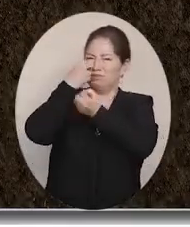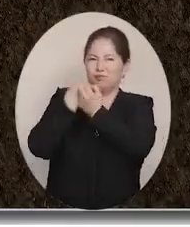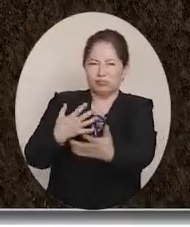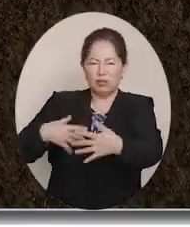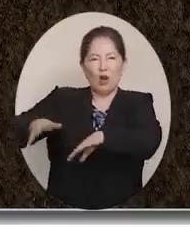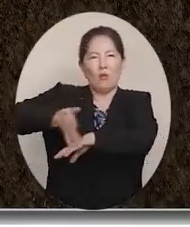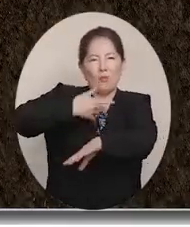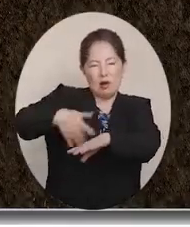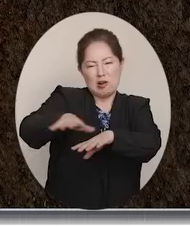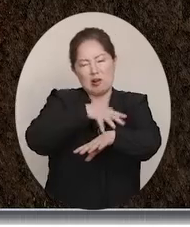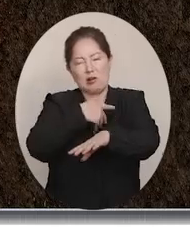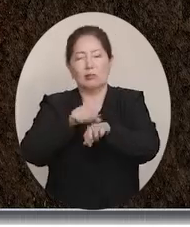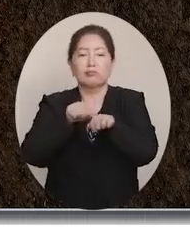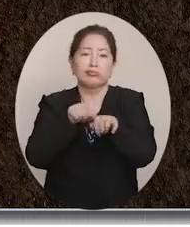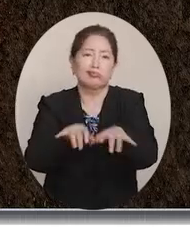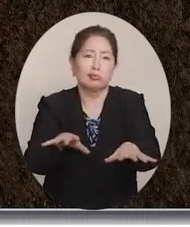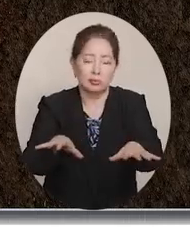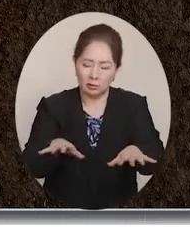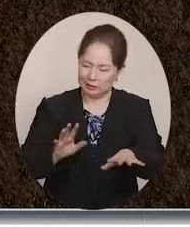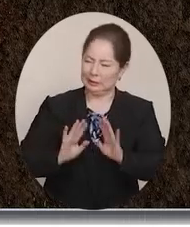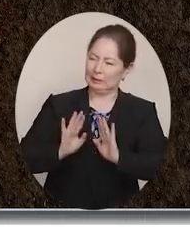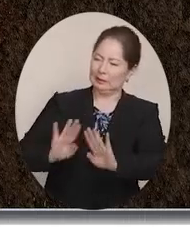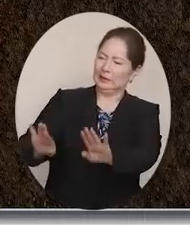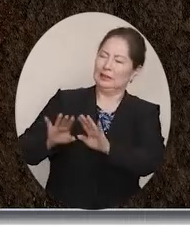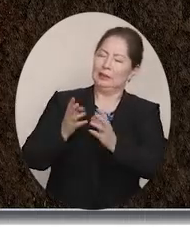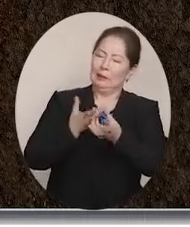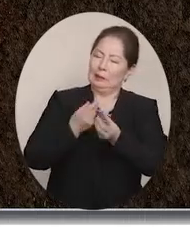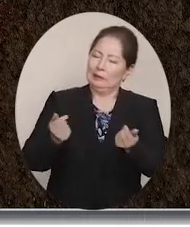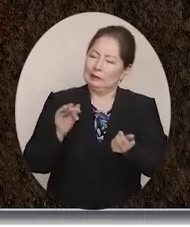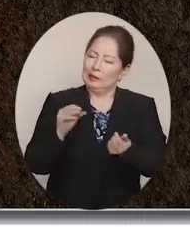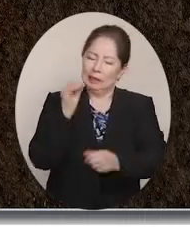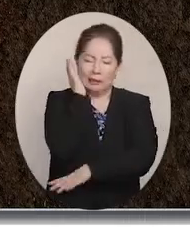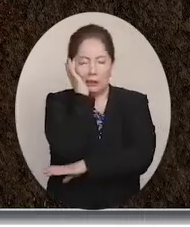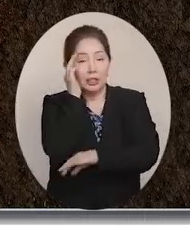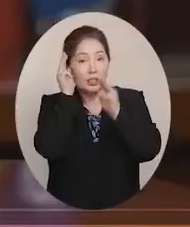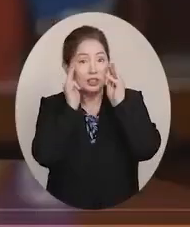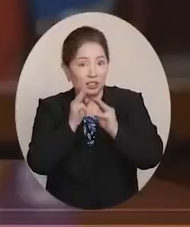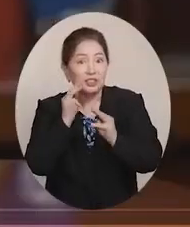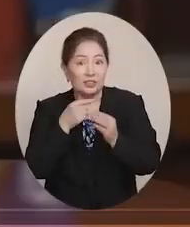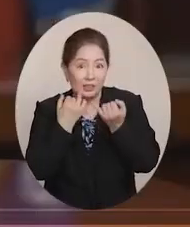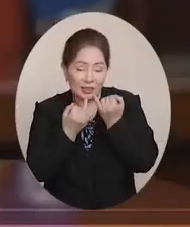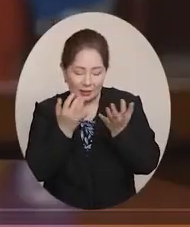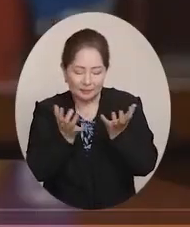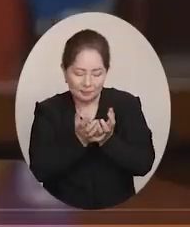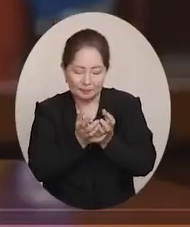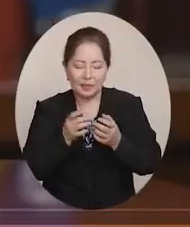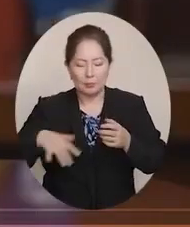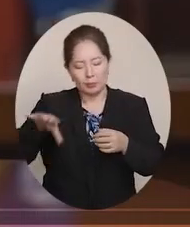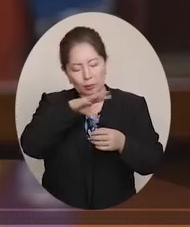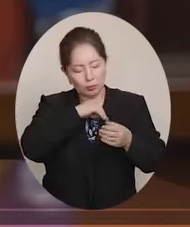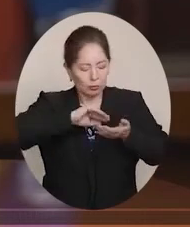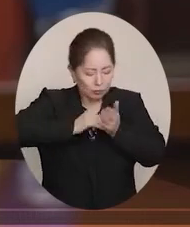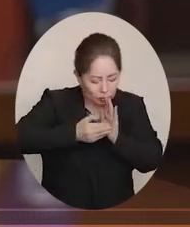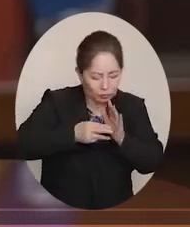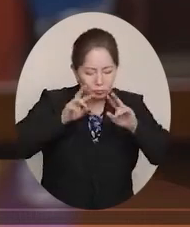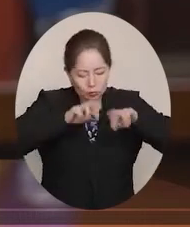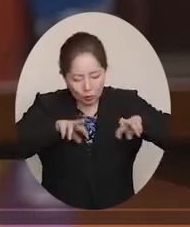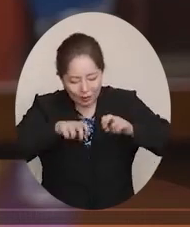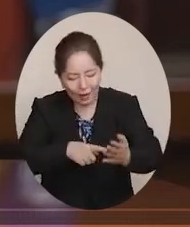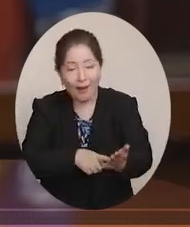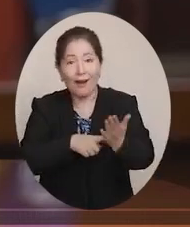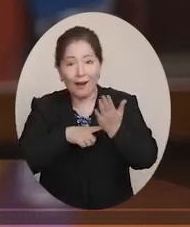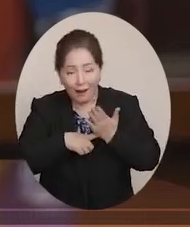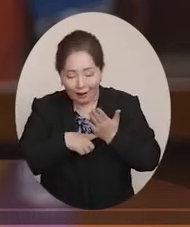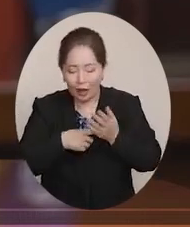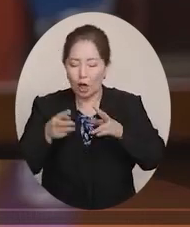хэмжээний бохирыг шууд хөрсөнд шингээж байгаа юм байна. Энээс ангижрья. Яаж одоо ямар шийдэл гарах вэ гэдэг. За бид нөхөн одоо тооцоолъё гэж судалгаа